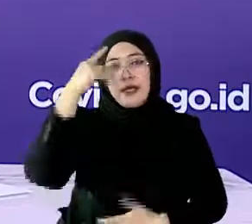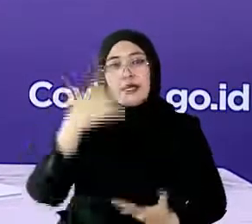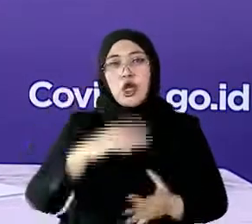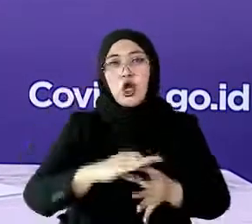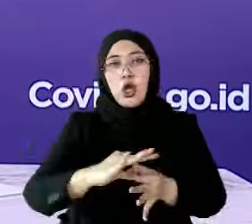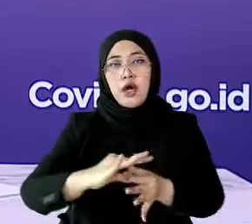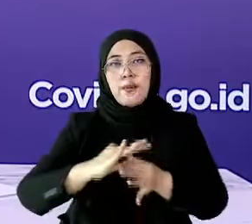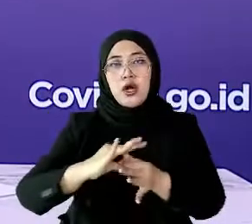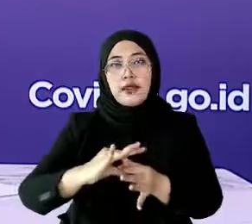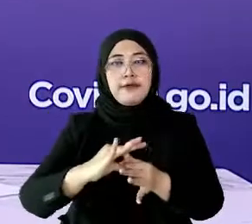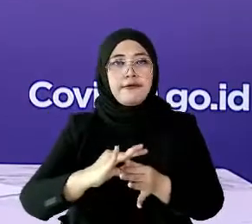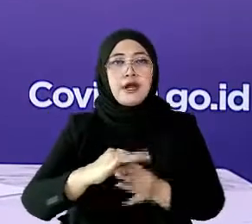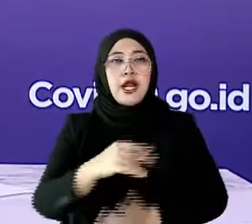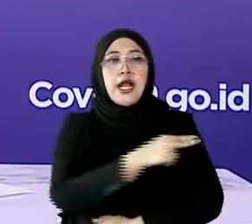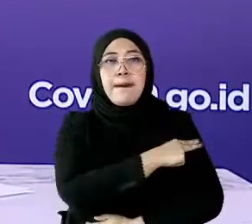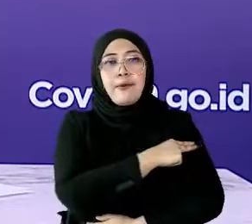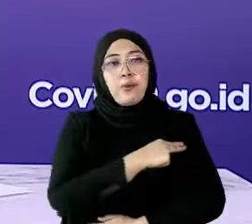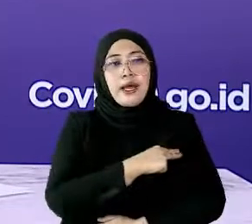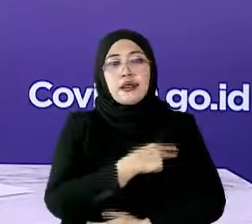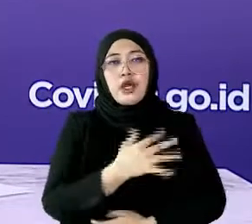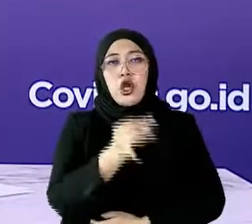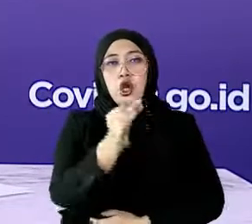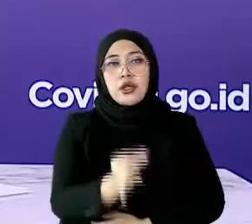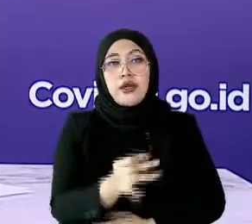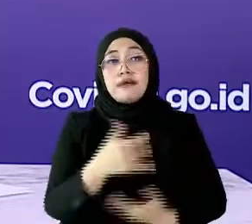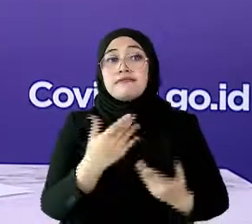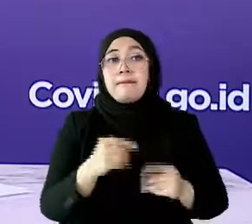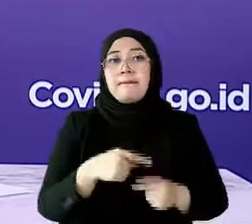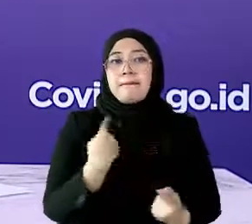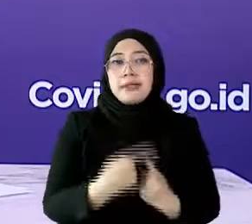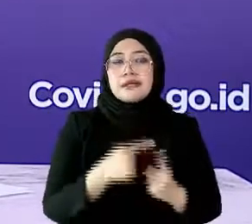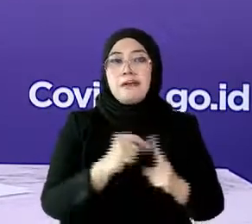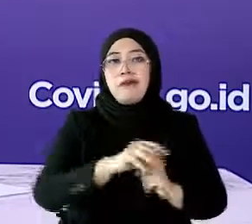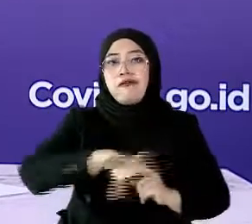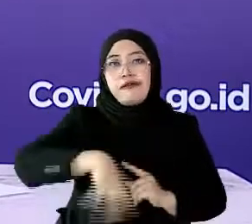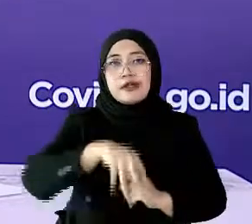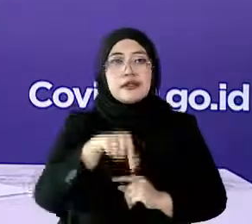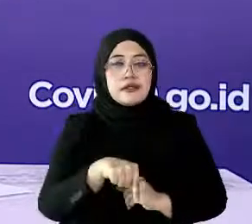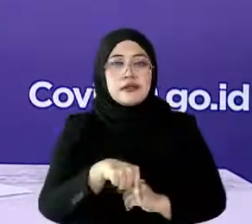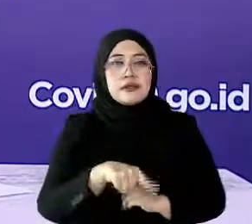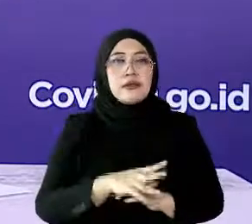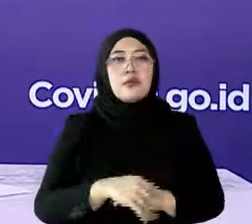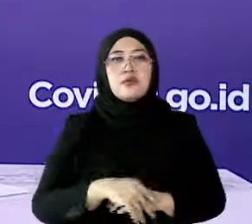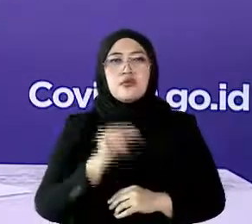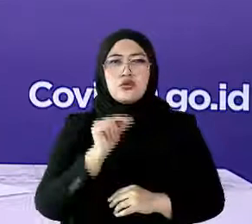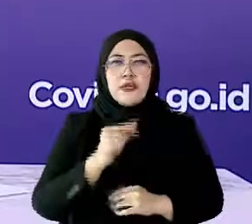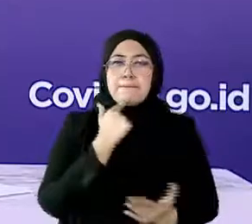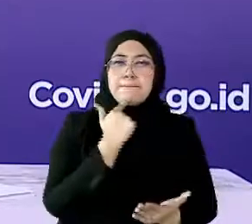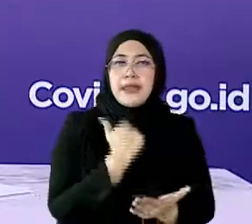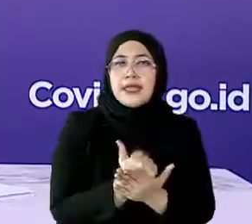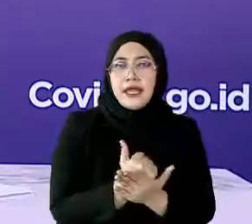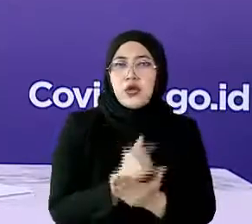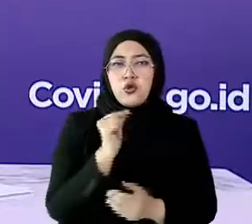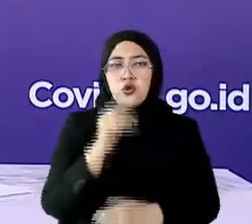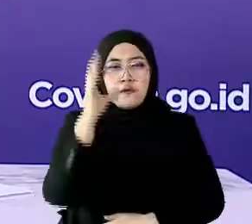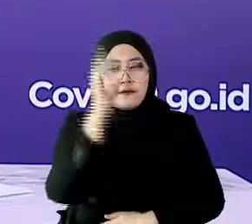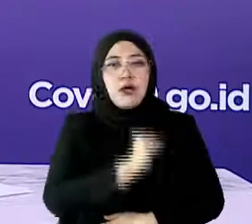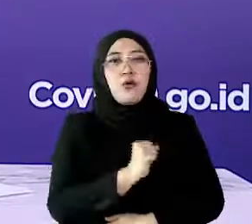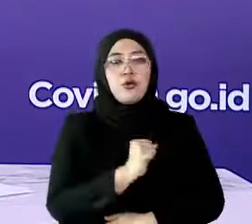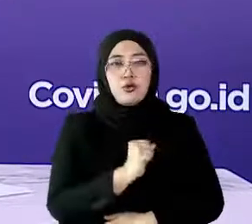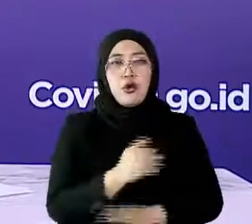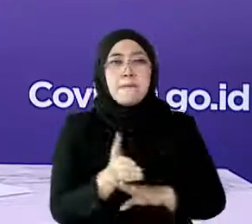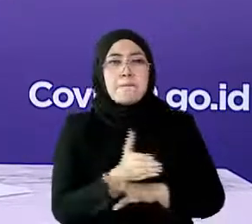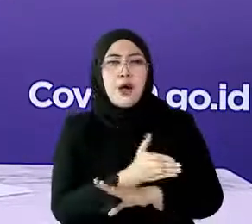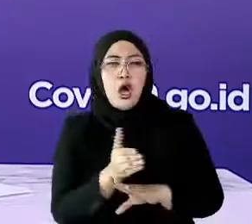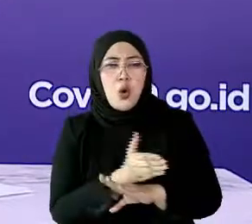kolaboratif di tingkat kabupaten atau kota dan provinsi juga menjadi kunci penentu pendeteksian Dini